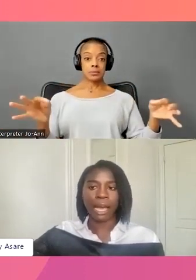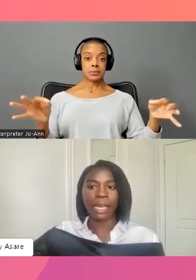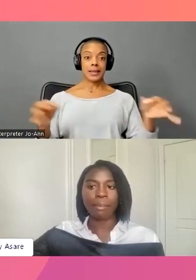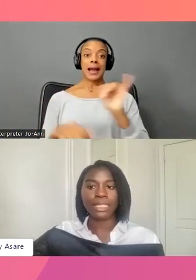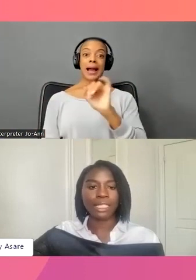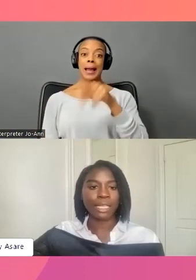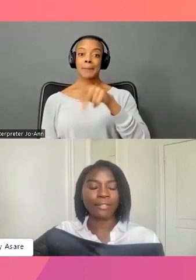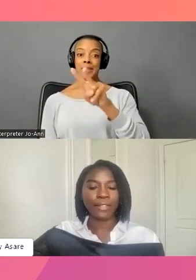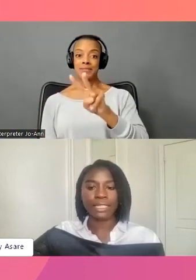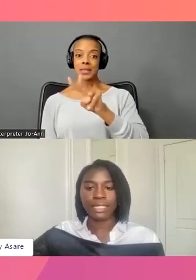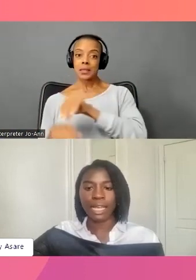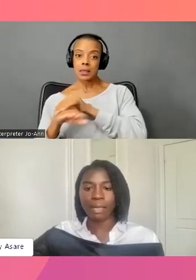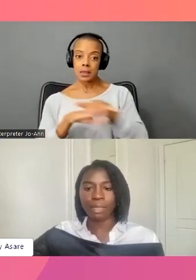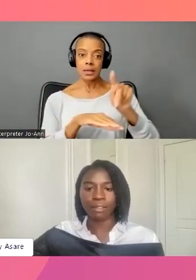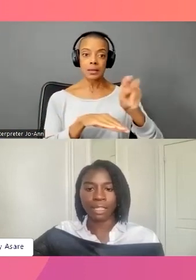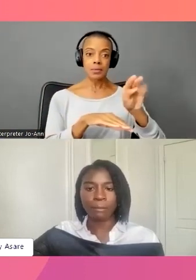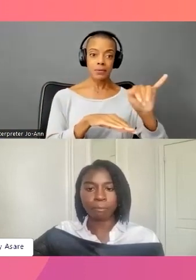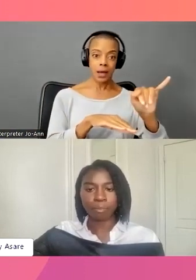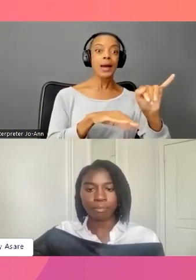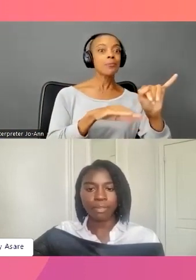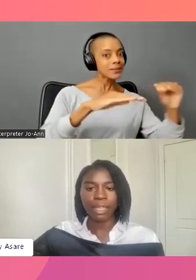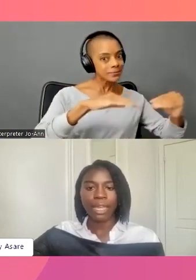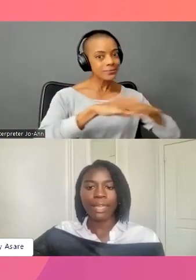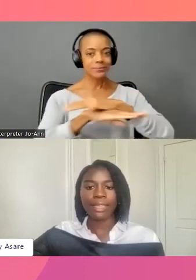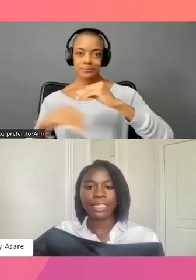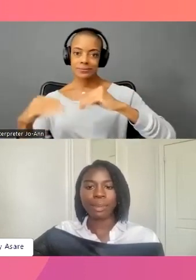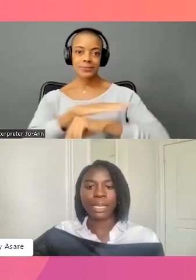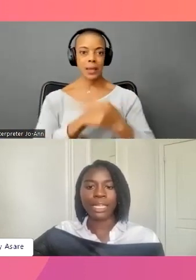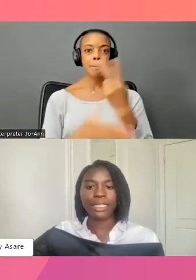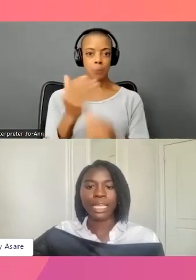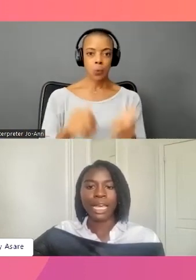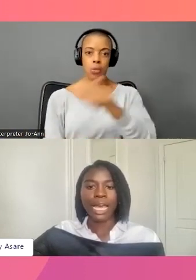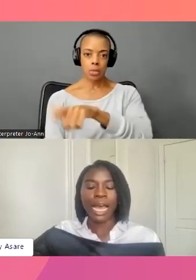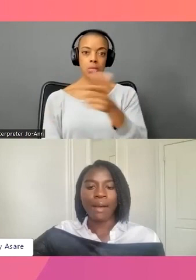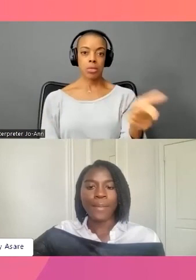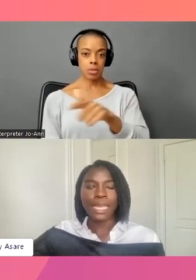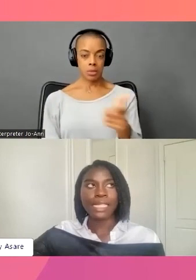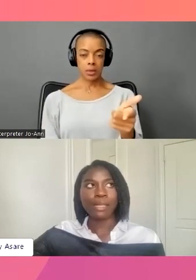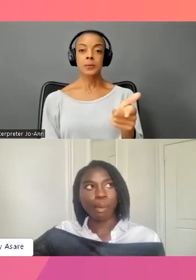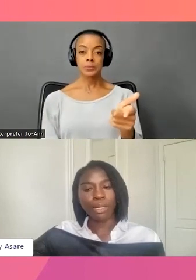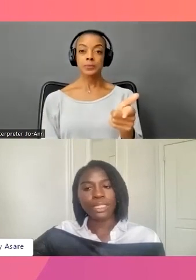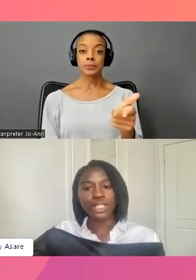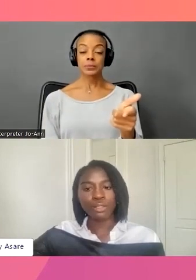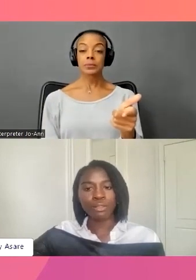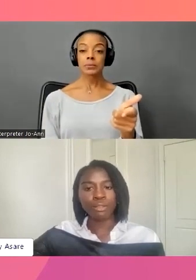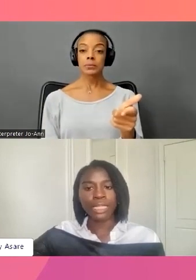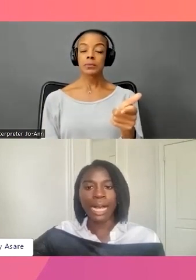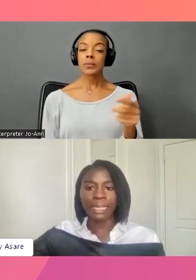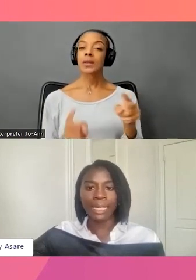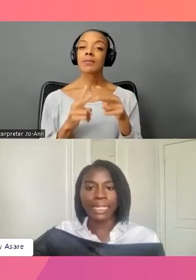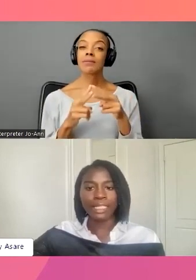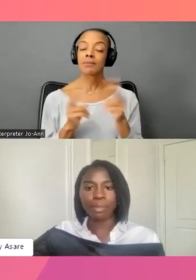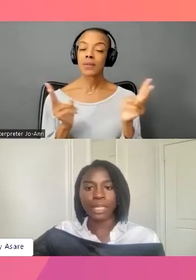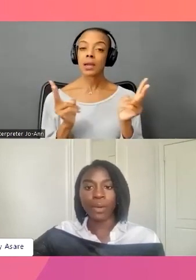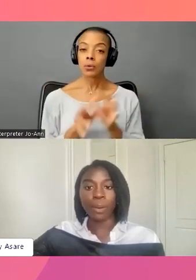non seulement l'AVC alimente le TC, mais le TC alimente l'AVC. Donc, il